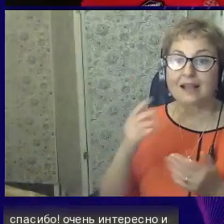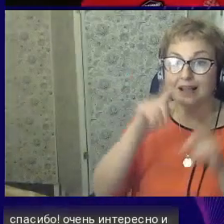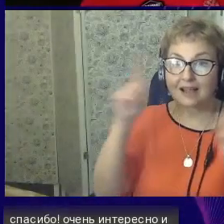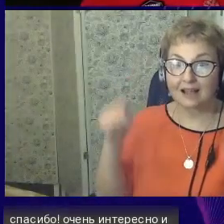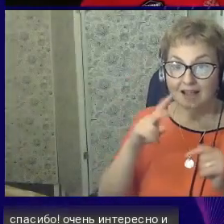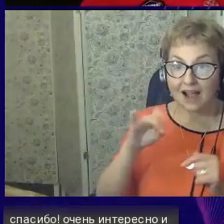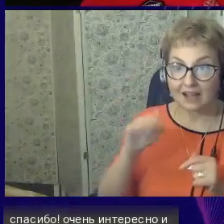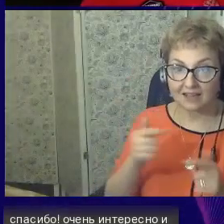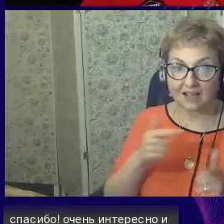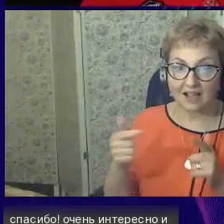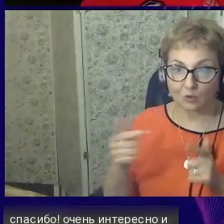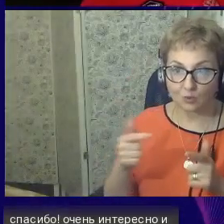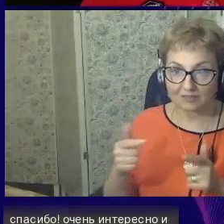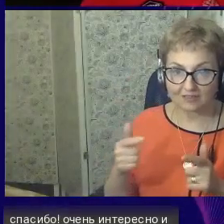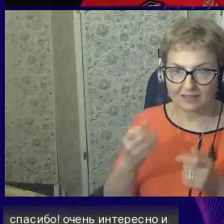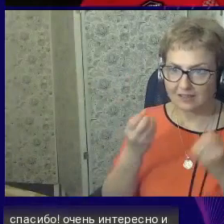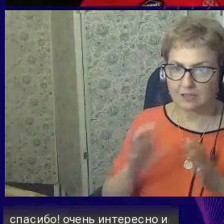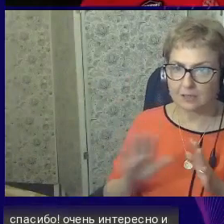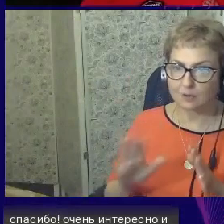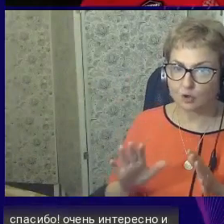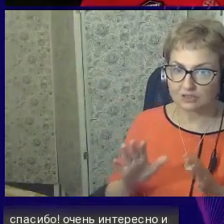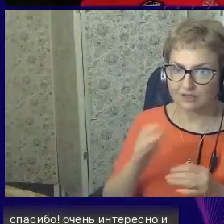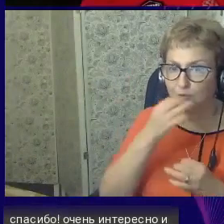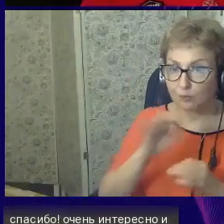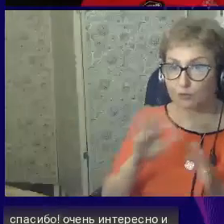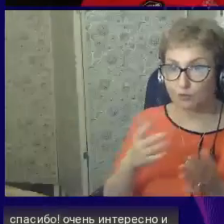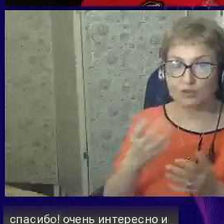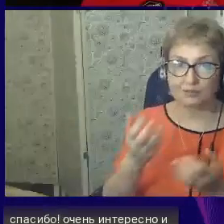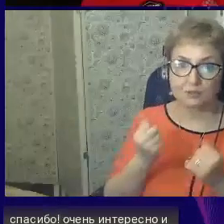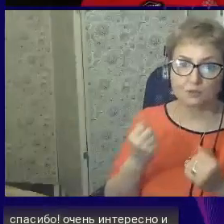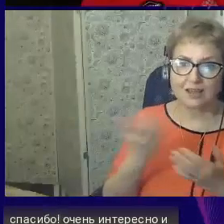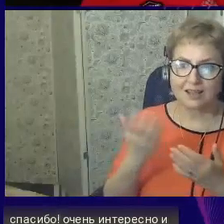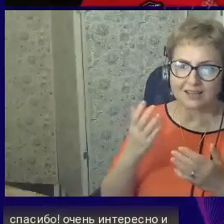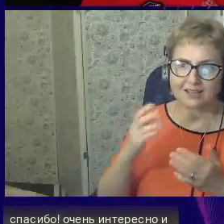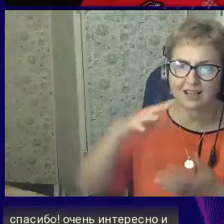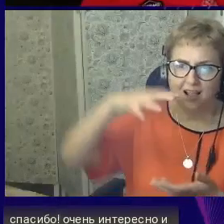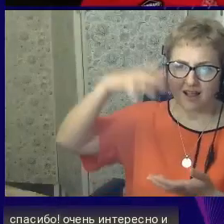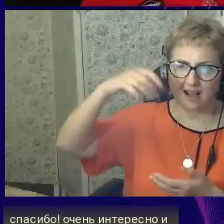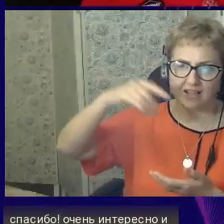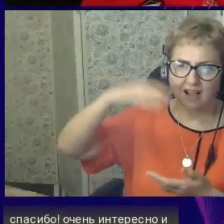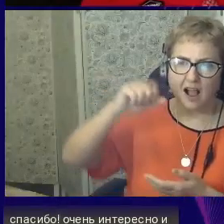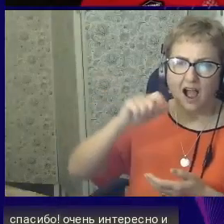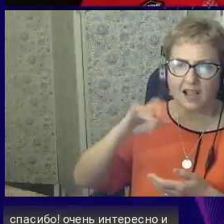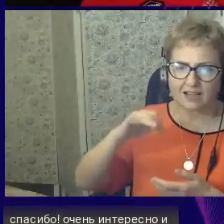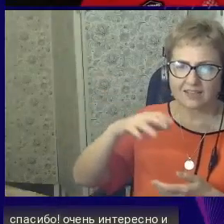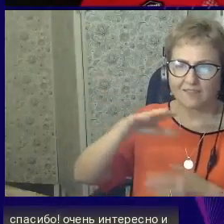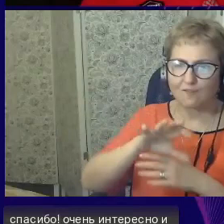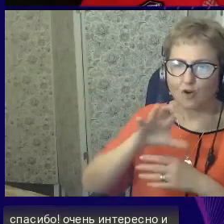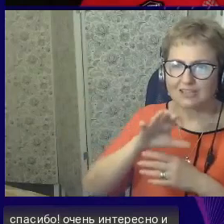Карта готовится непросто, но в любом случае берутся какие-то аэрофотосъемки, либо